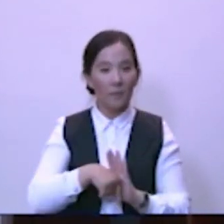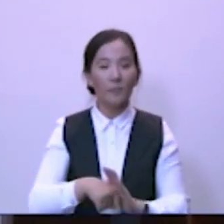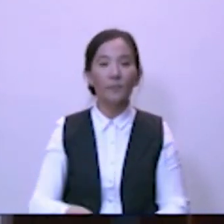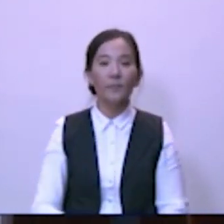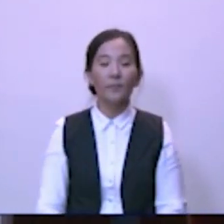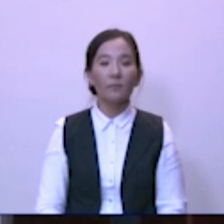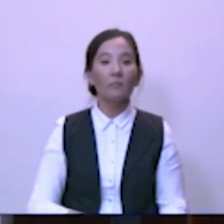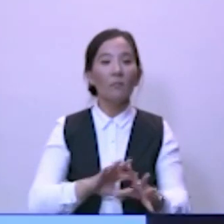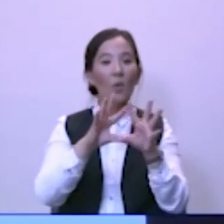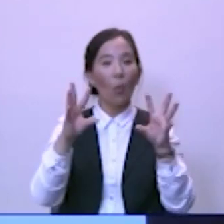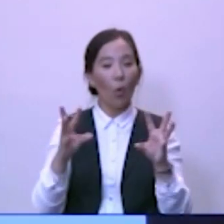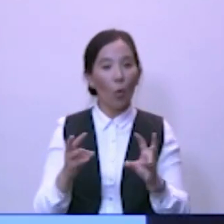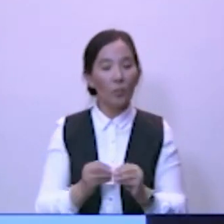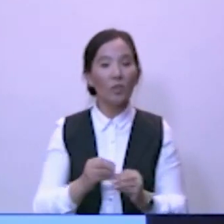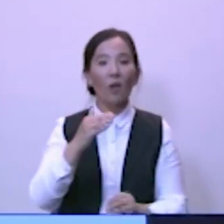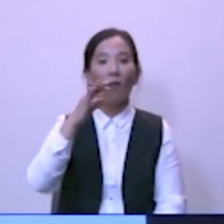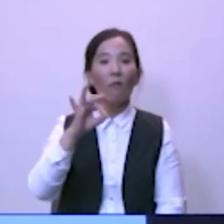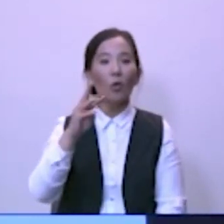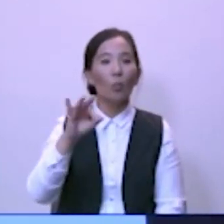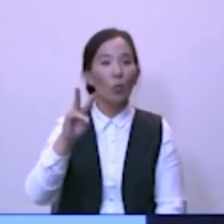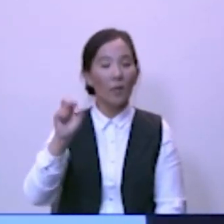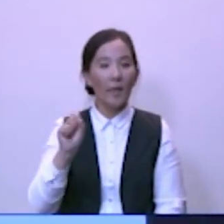общая формула кислот